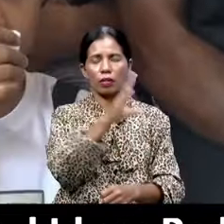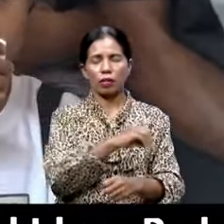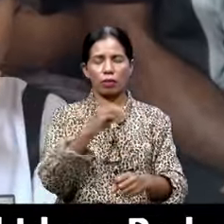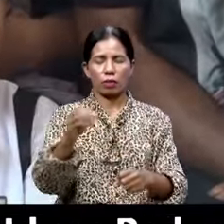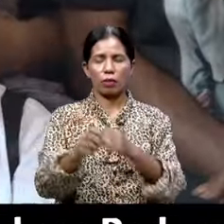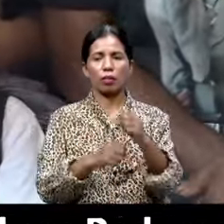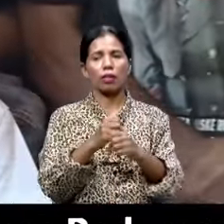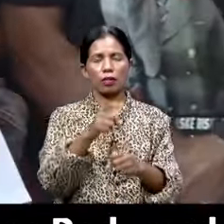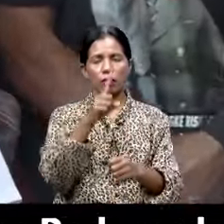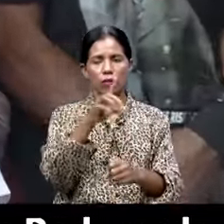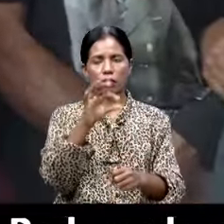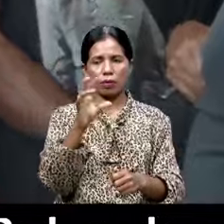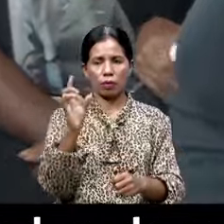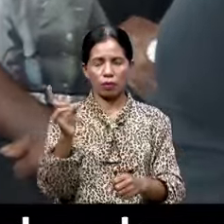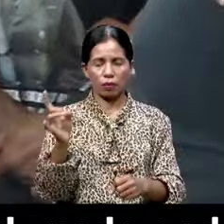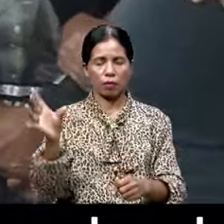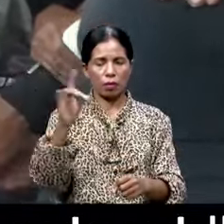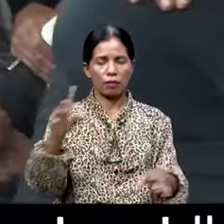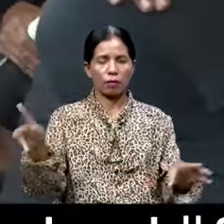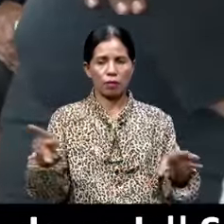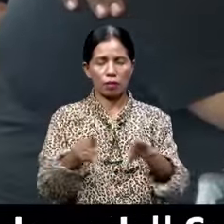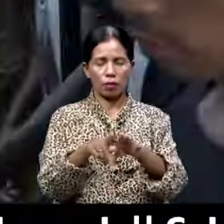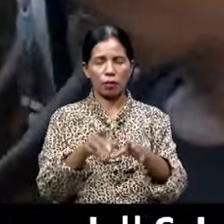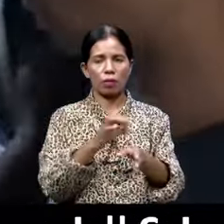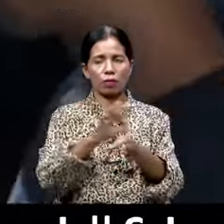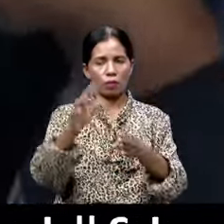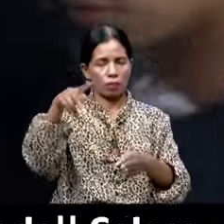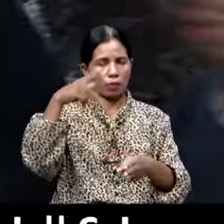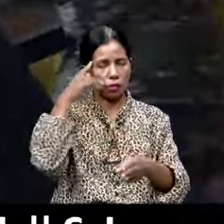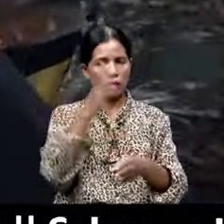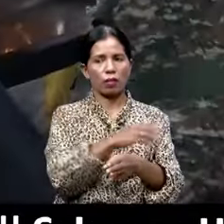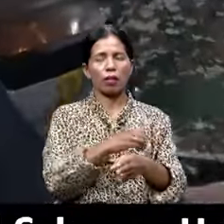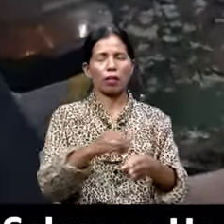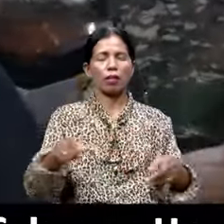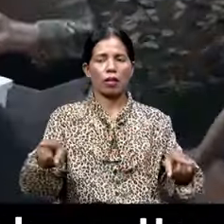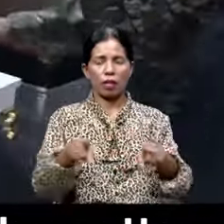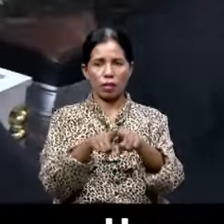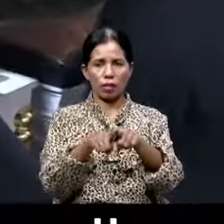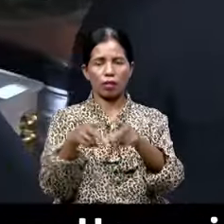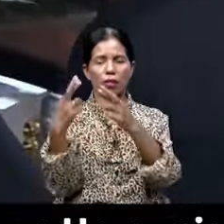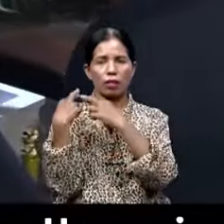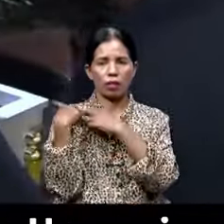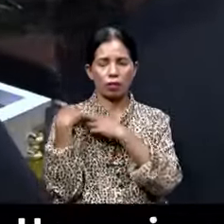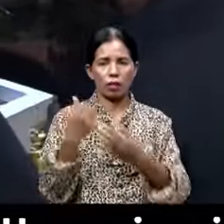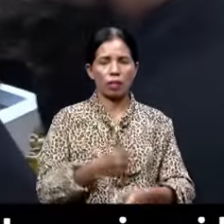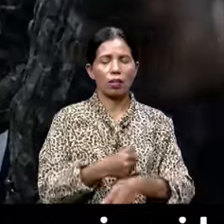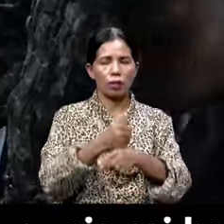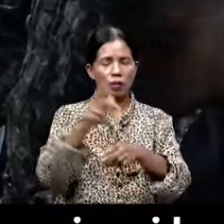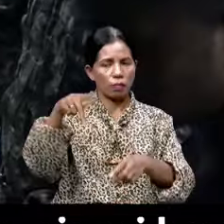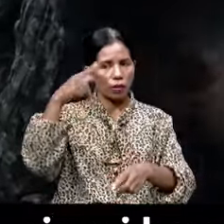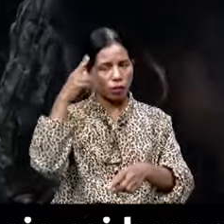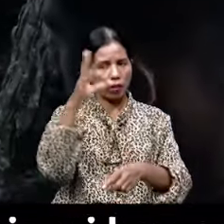no lores sing walu. Saudoso partisipa mos ia formasaun politika no mos asumi knar no dar asistente politika